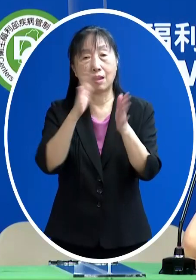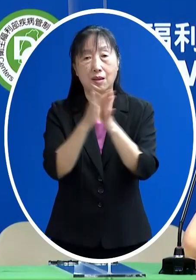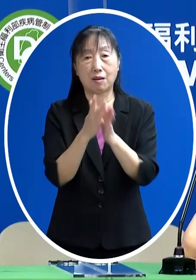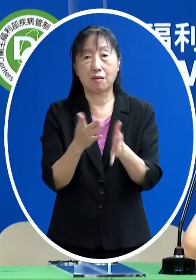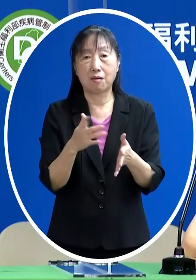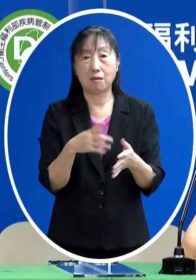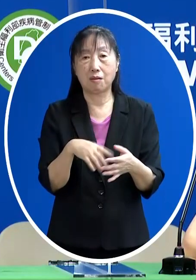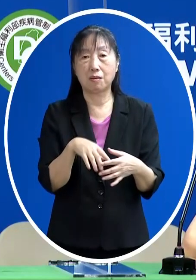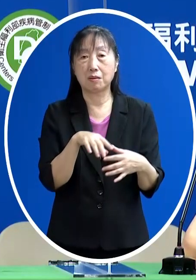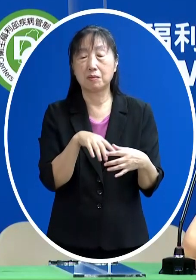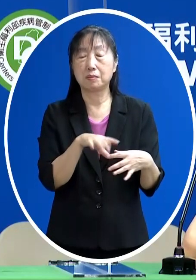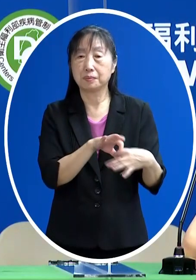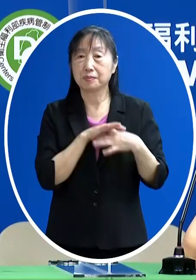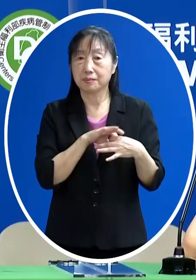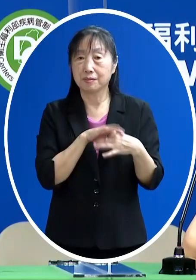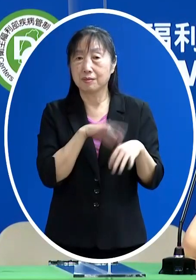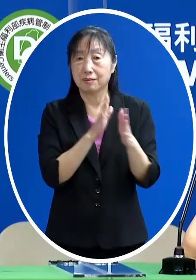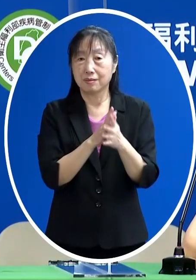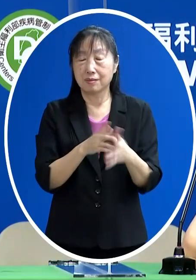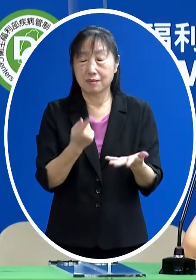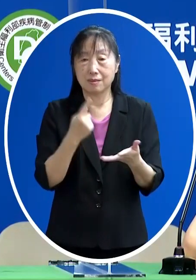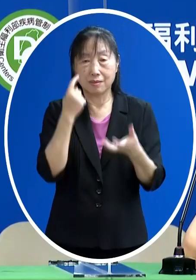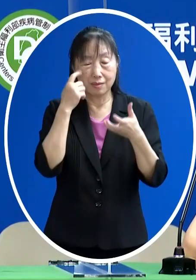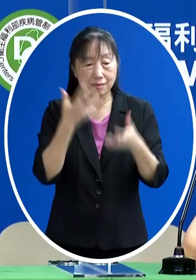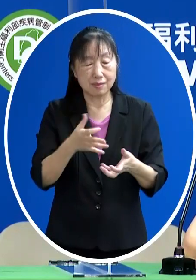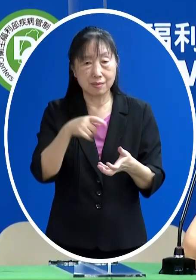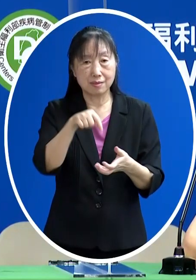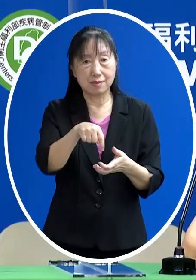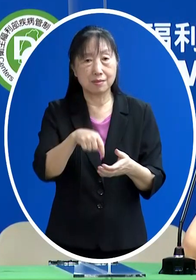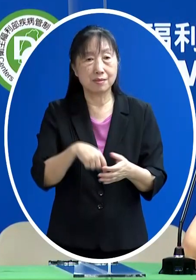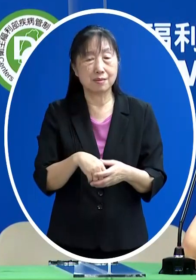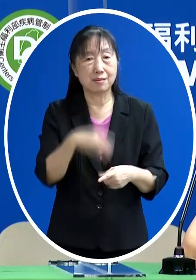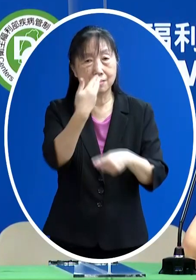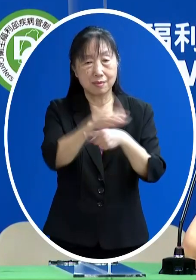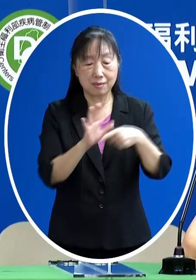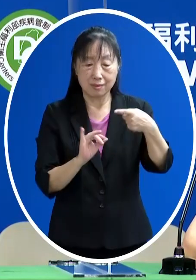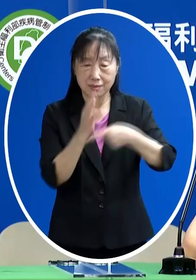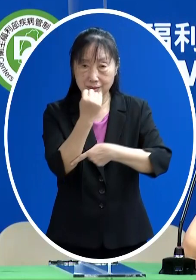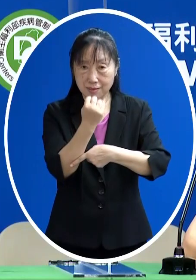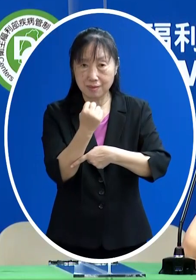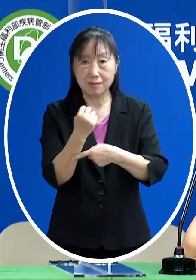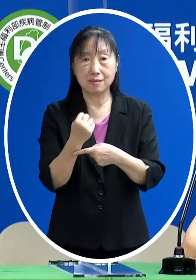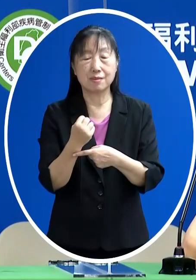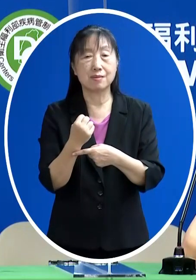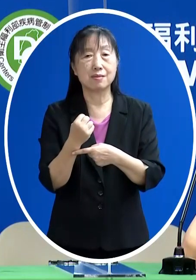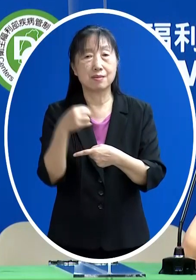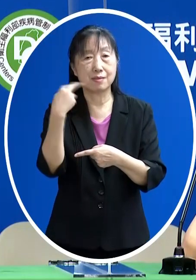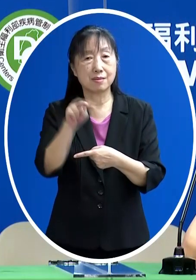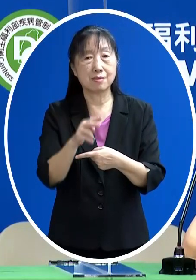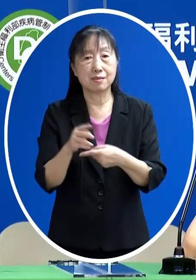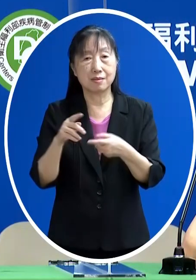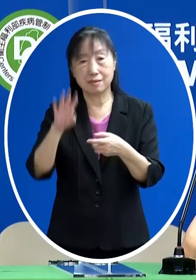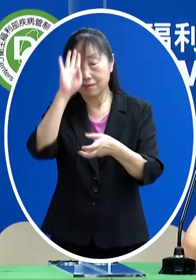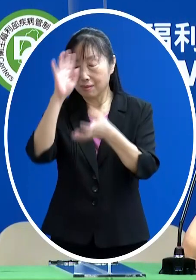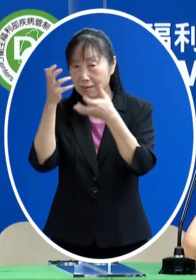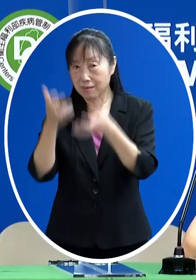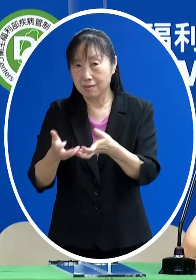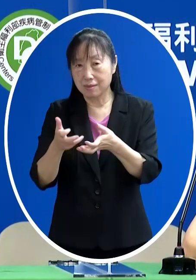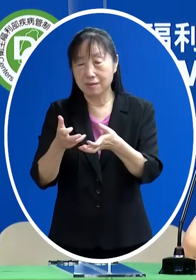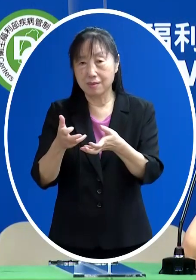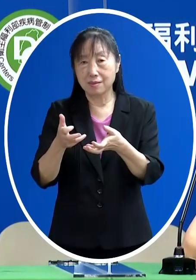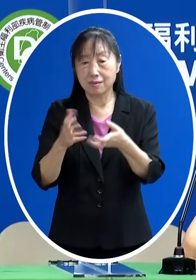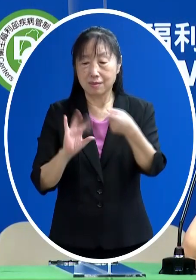关心哈或追踪这个我们整这个死亡率或者是我们的重症率哈，在我们的国